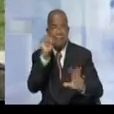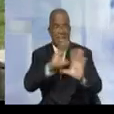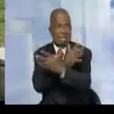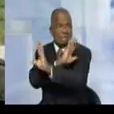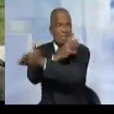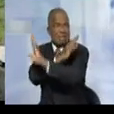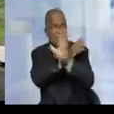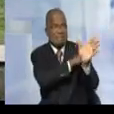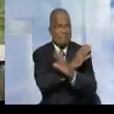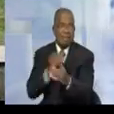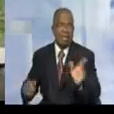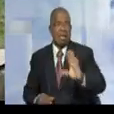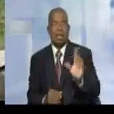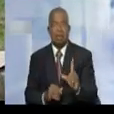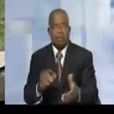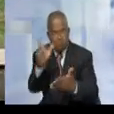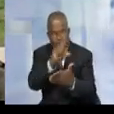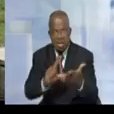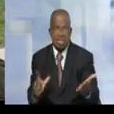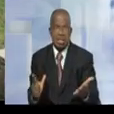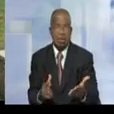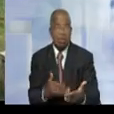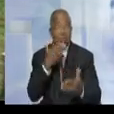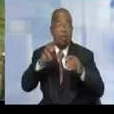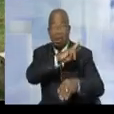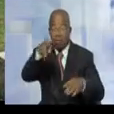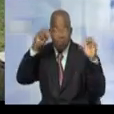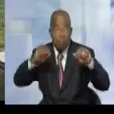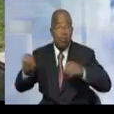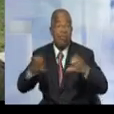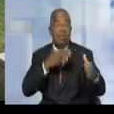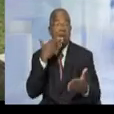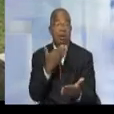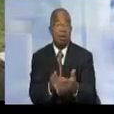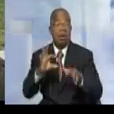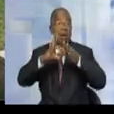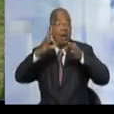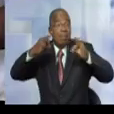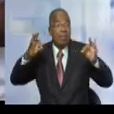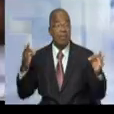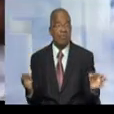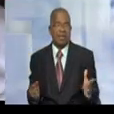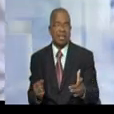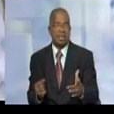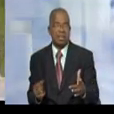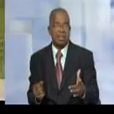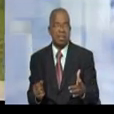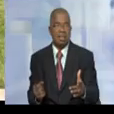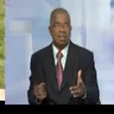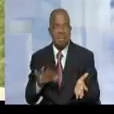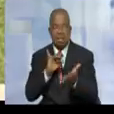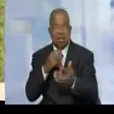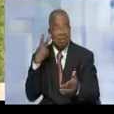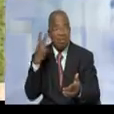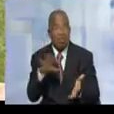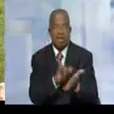l'enseignement primaire 2 de Dabou de procéder au lancement de ses activités socioculturelles et éducatives, et ce, à travers la poésie,